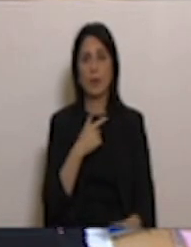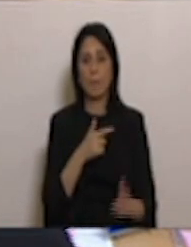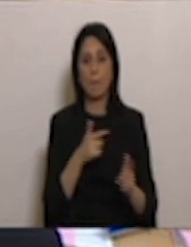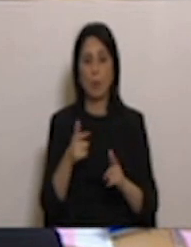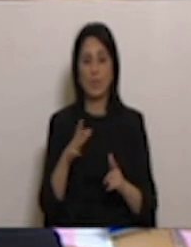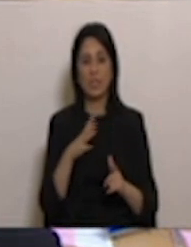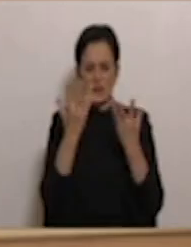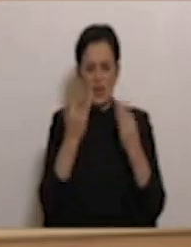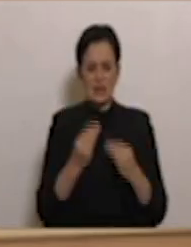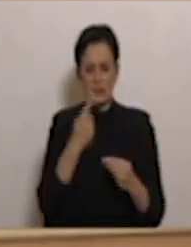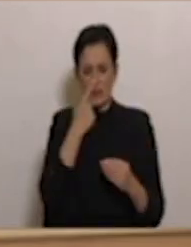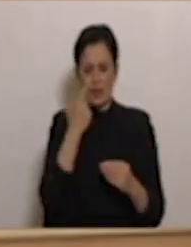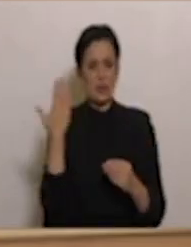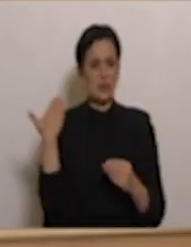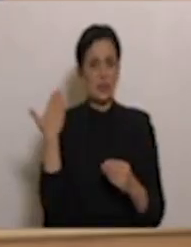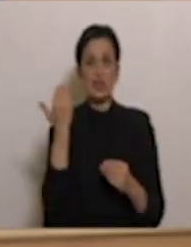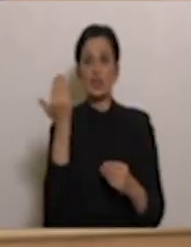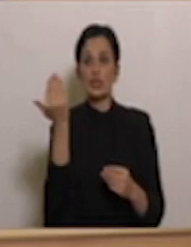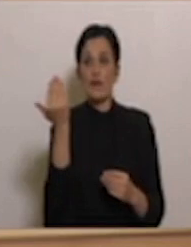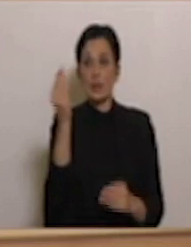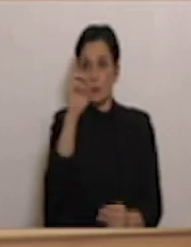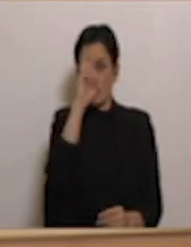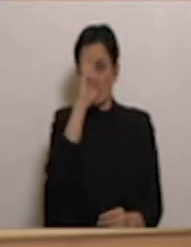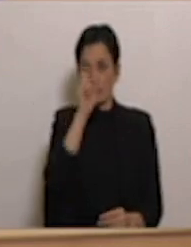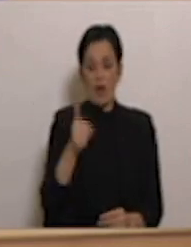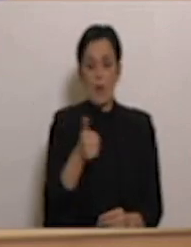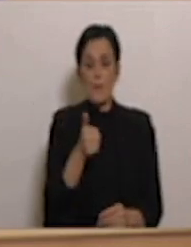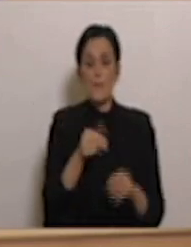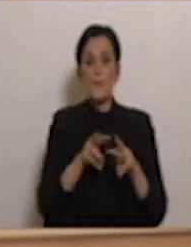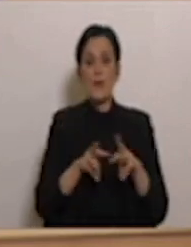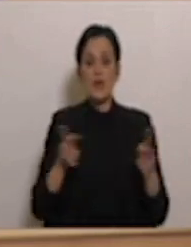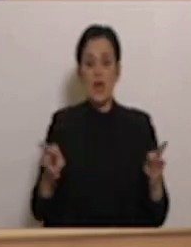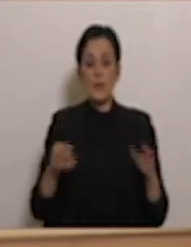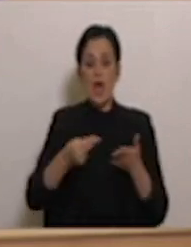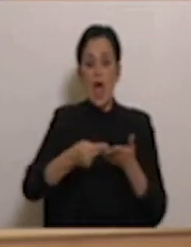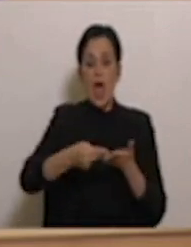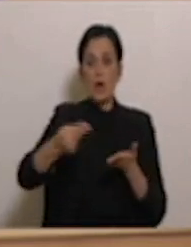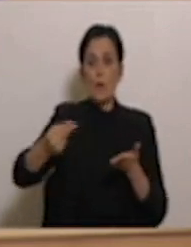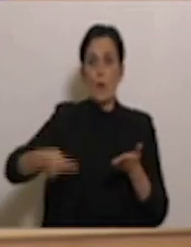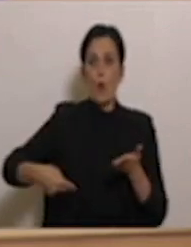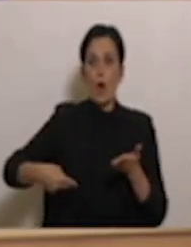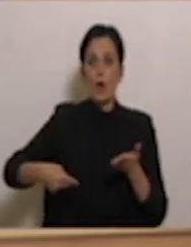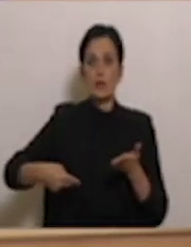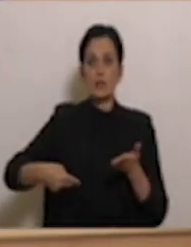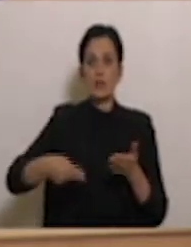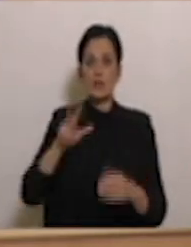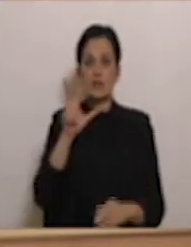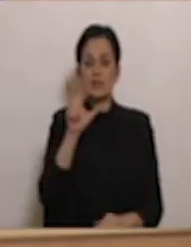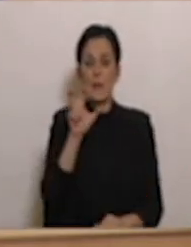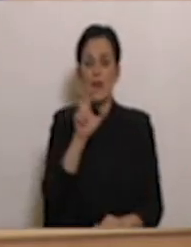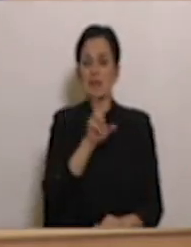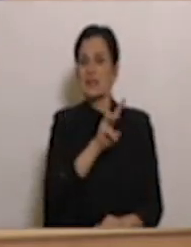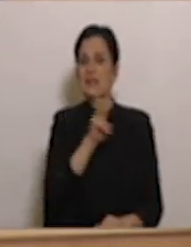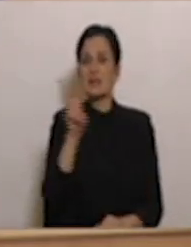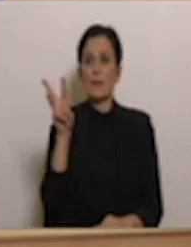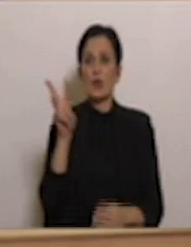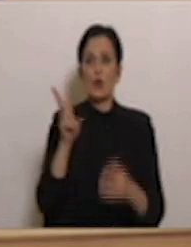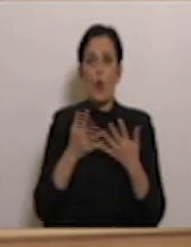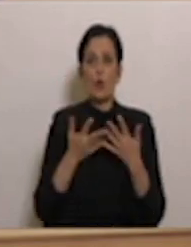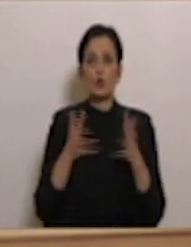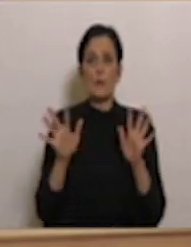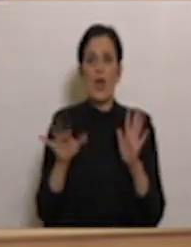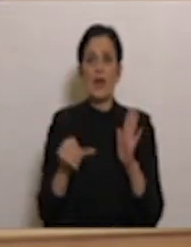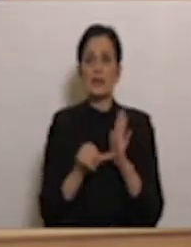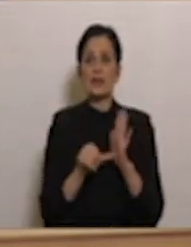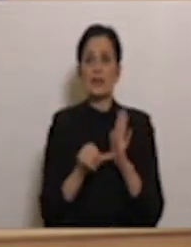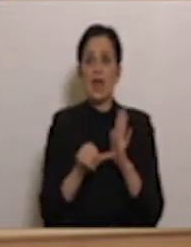მუშაობას დაასრულებს. თქვენმა მთავრობამ, პრემიერ-მინისტრმა მოაწერა ხელი 300 მილიონზე მეტ